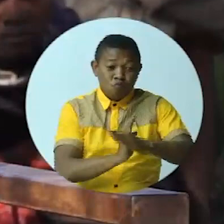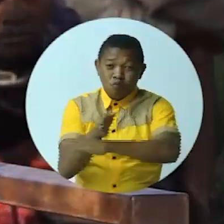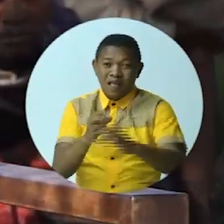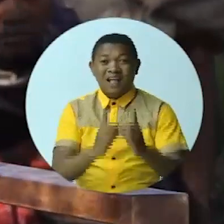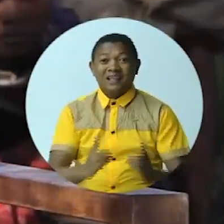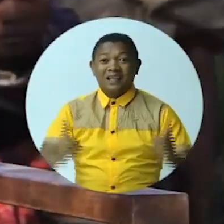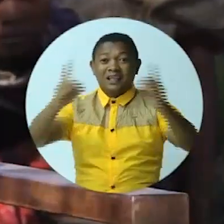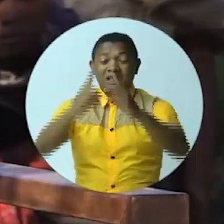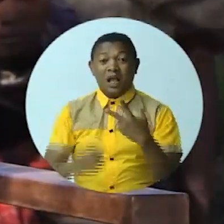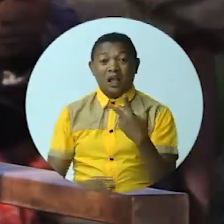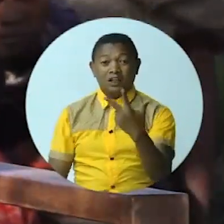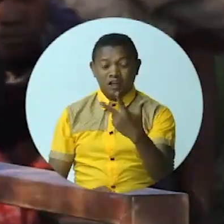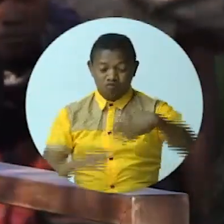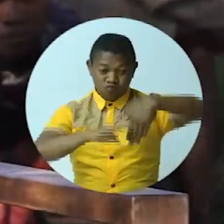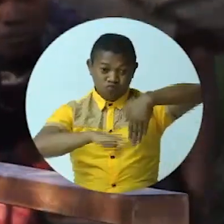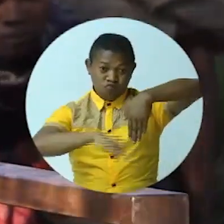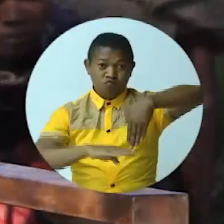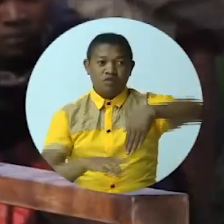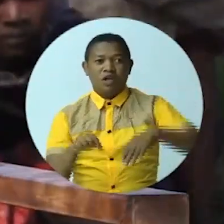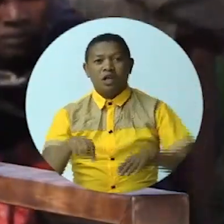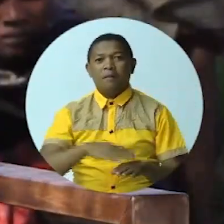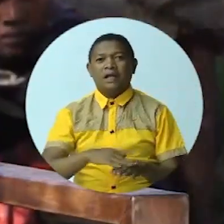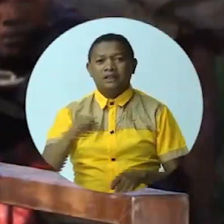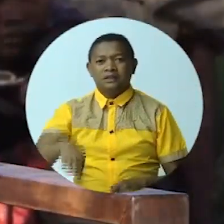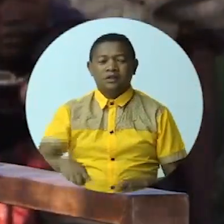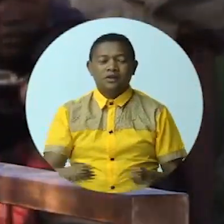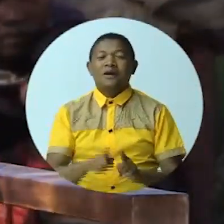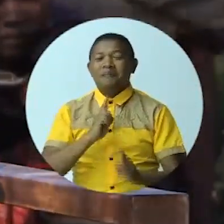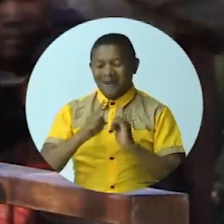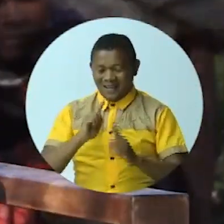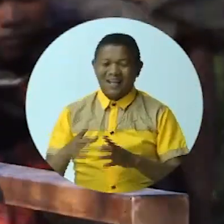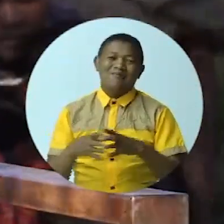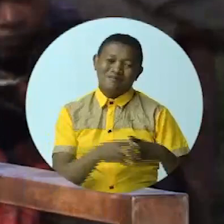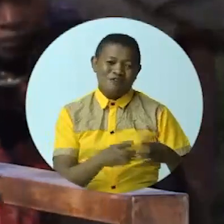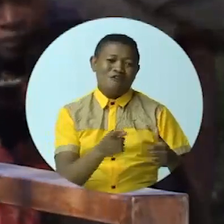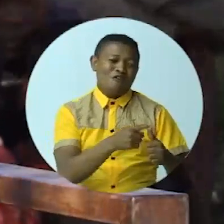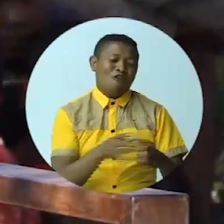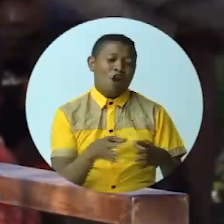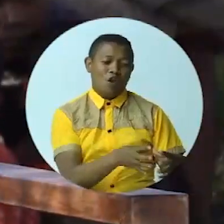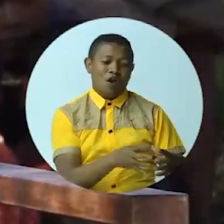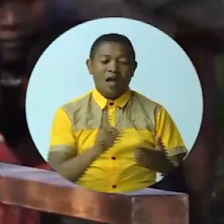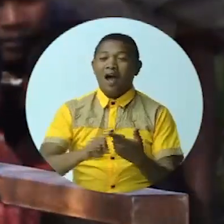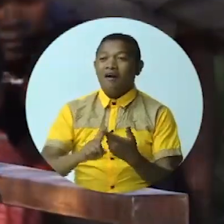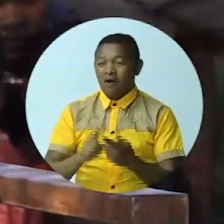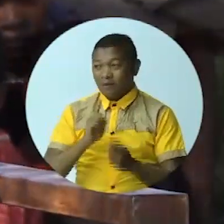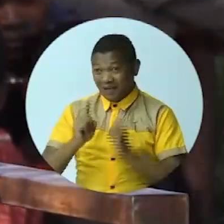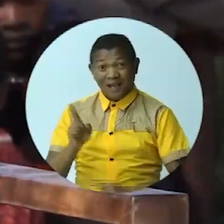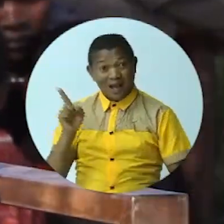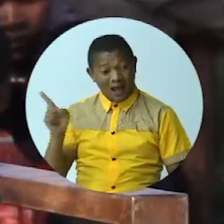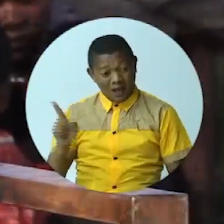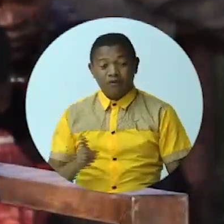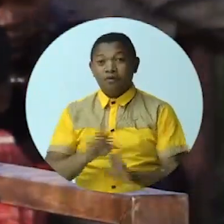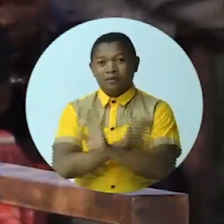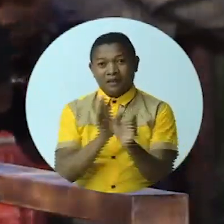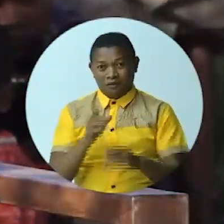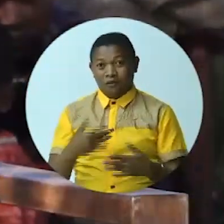tatya iresaka mikasika izay sika atao anatin'ity fandarana ity fa iresaka ihany koa mazava ho azy a ny